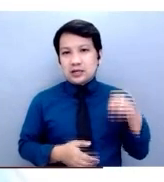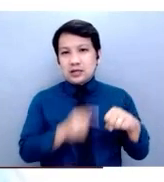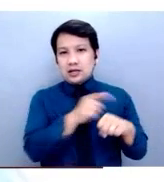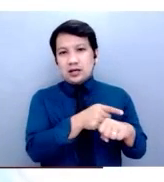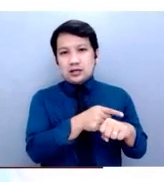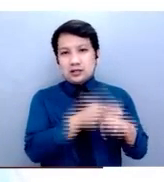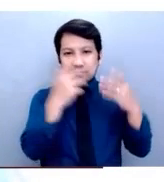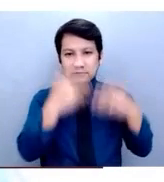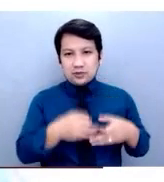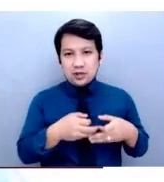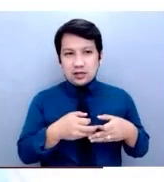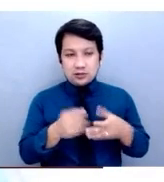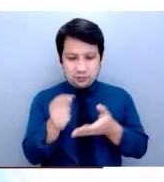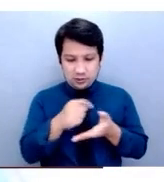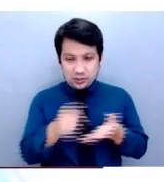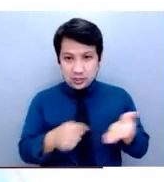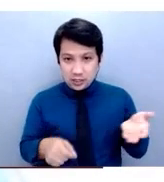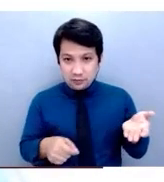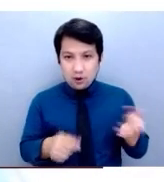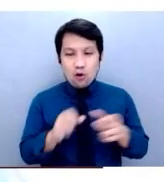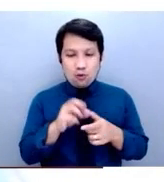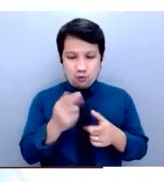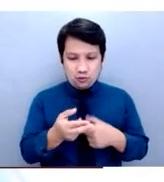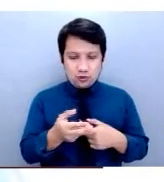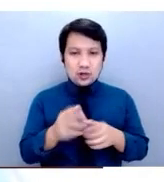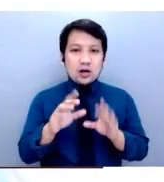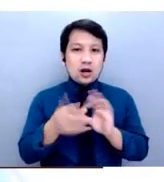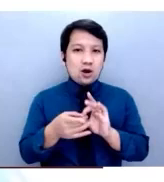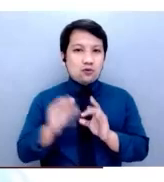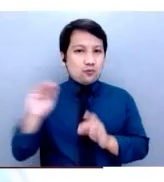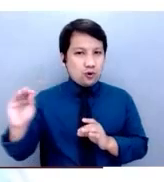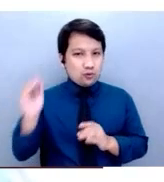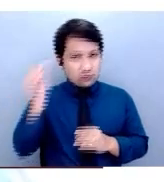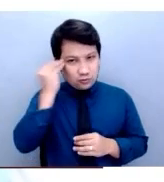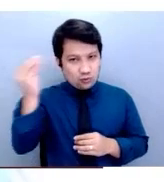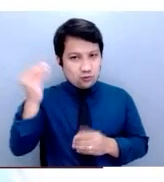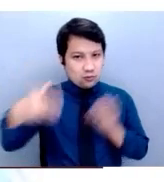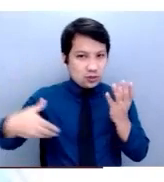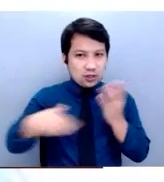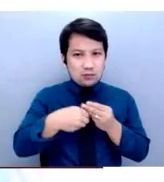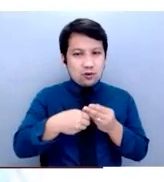sa pagkakasulat ng desisyon o kaya concurring opinion na